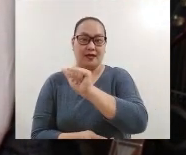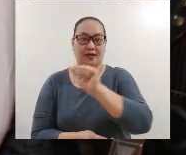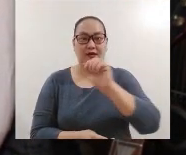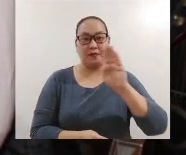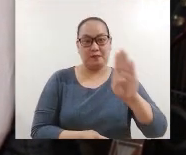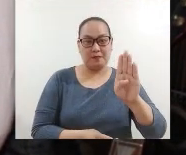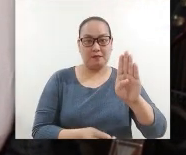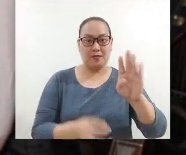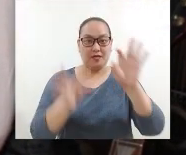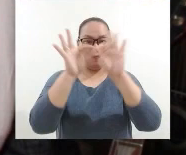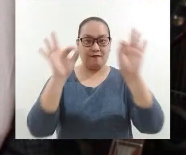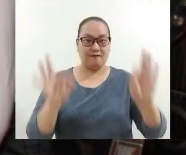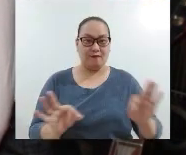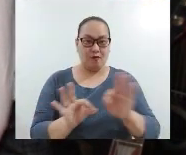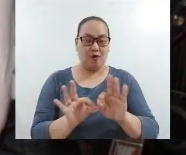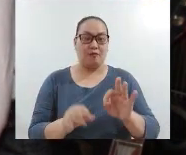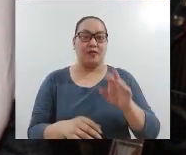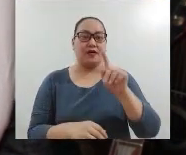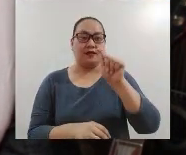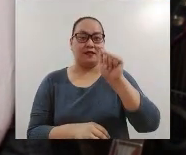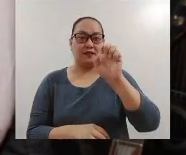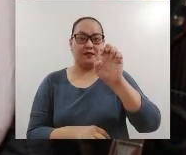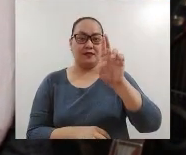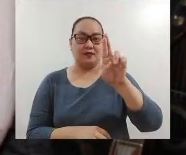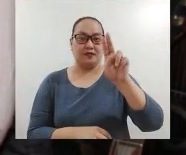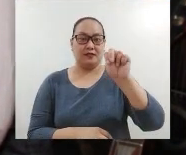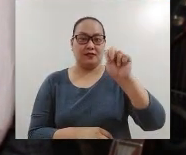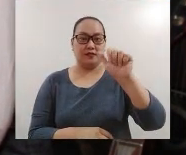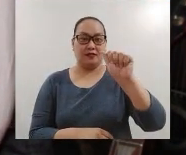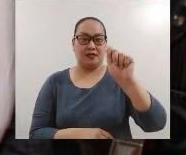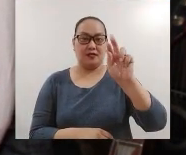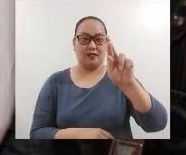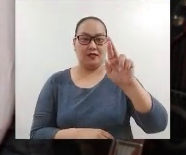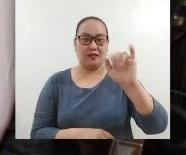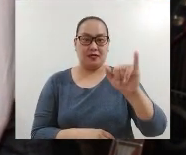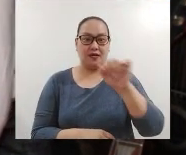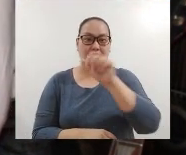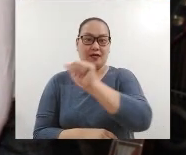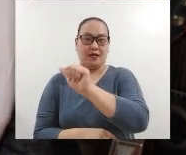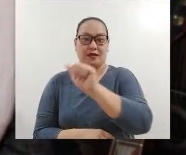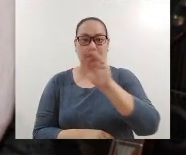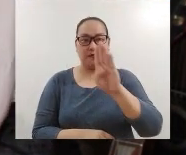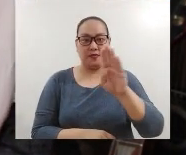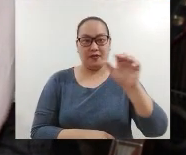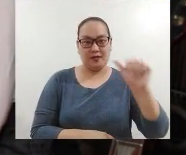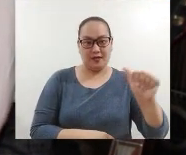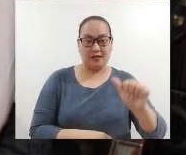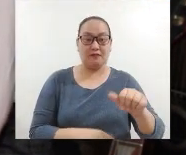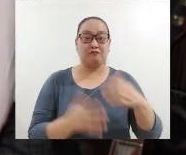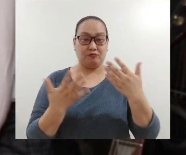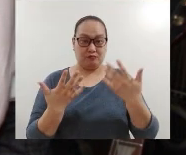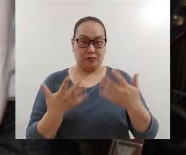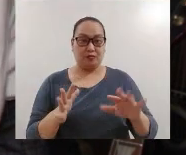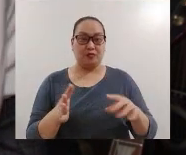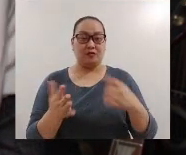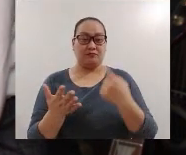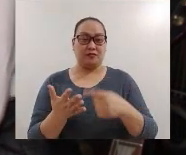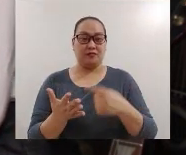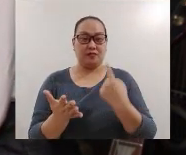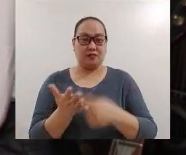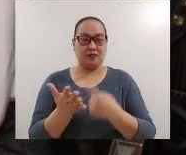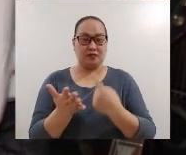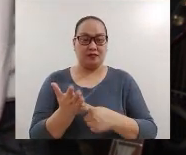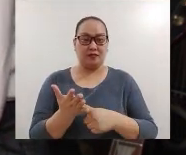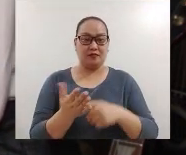ternary is ABA. Sa tingin ko ay hanggang dito na muna ang ating kwentuhan patungkol sa musika.